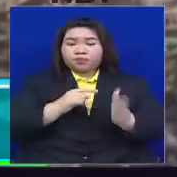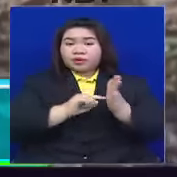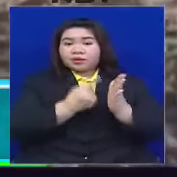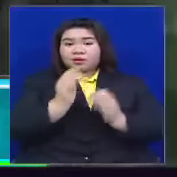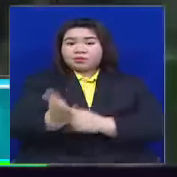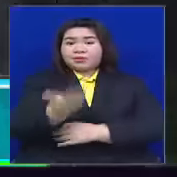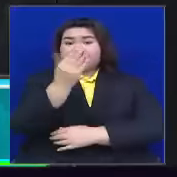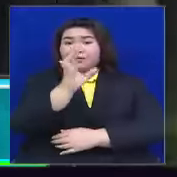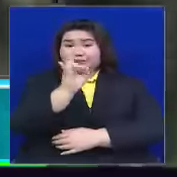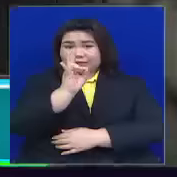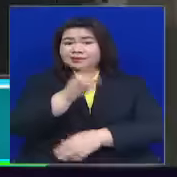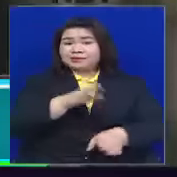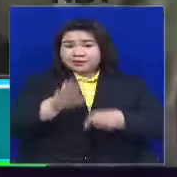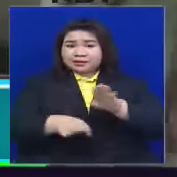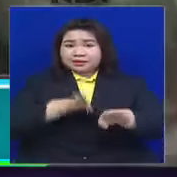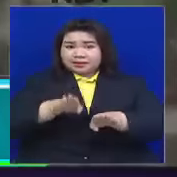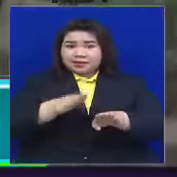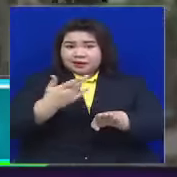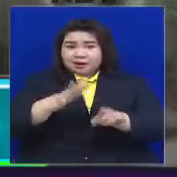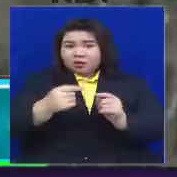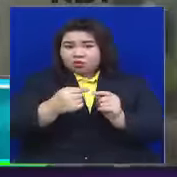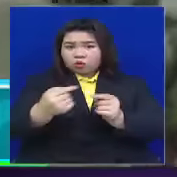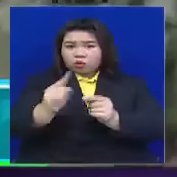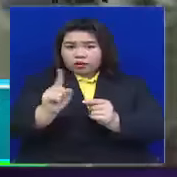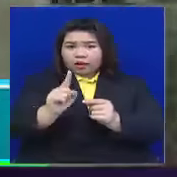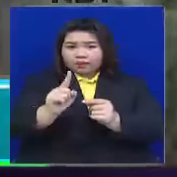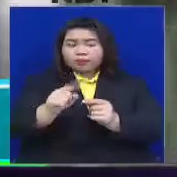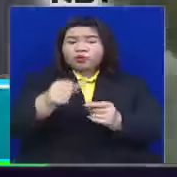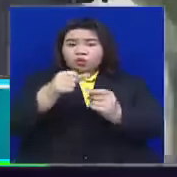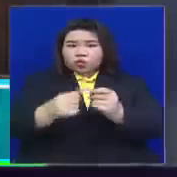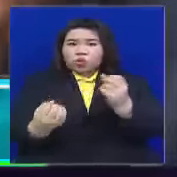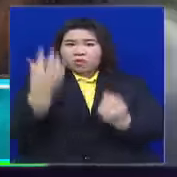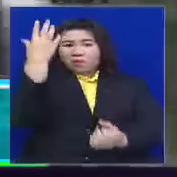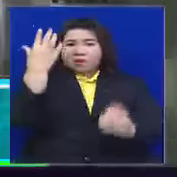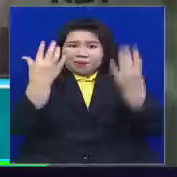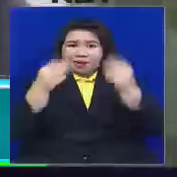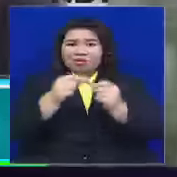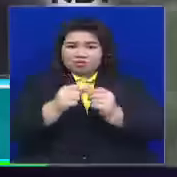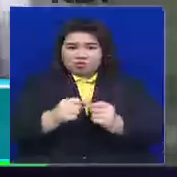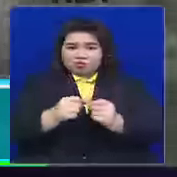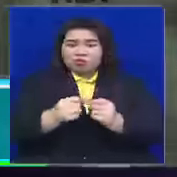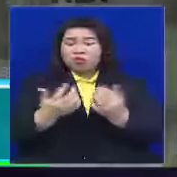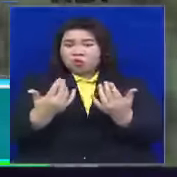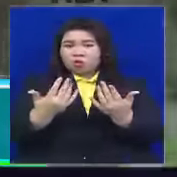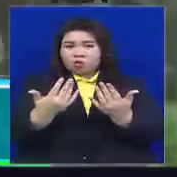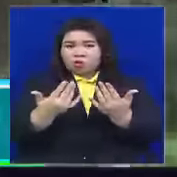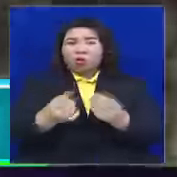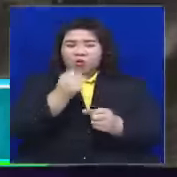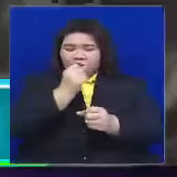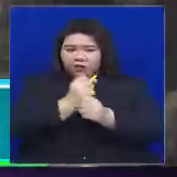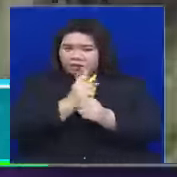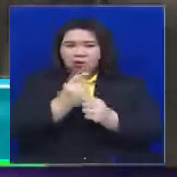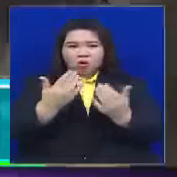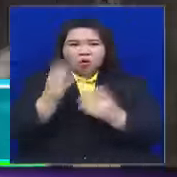อเช้าประมาณ7 โมงนะครับ แล้วก็จะเข้ามาประจำอยู่ในป่าเนี่ยจนถึงภารกิจก็คือจ